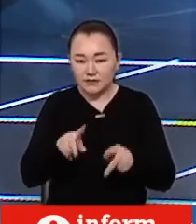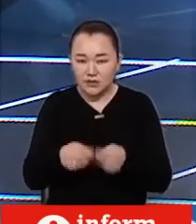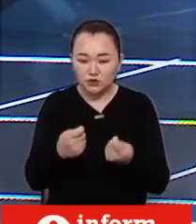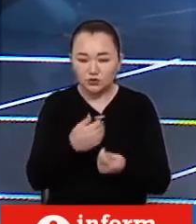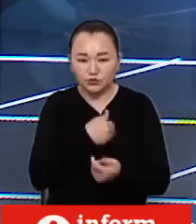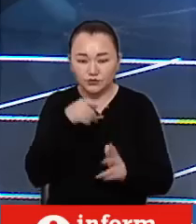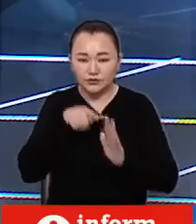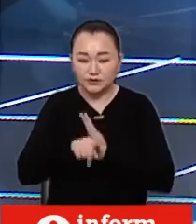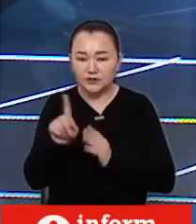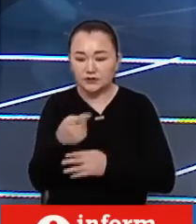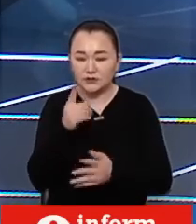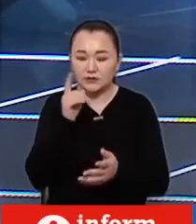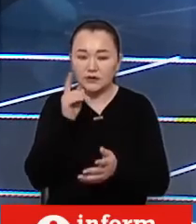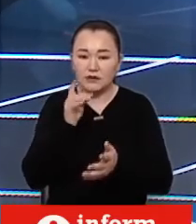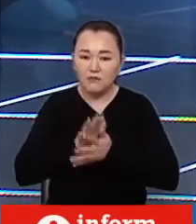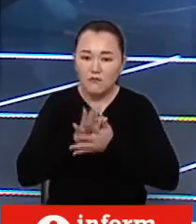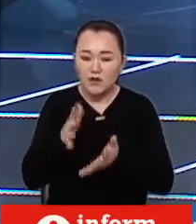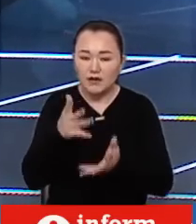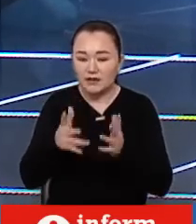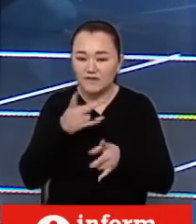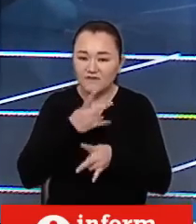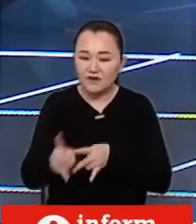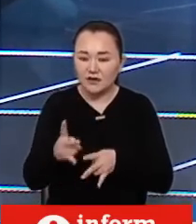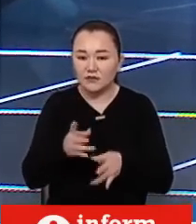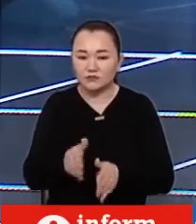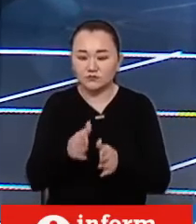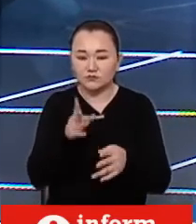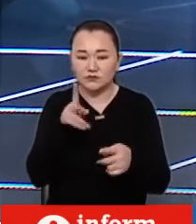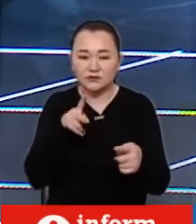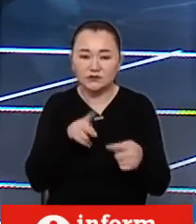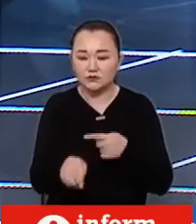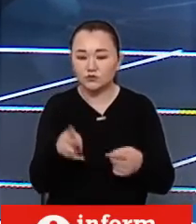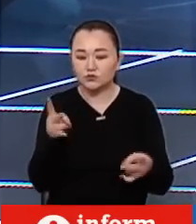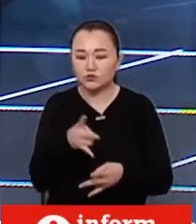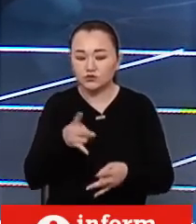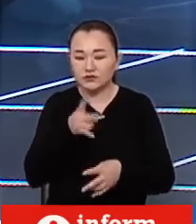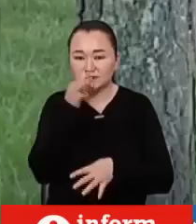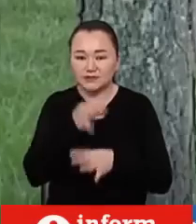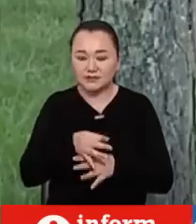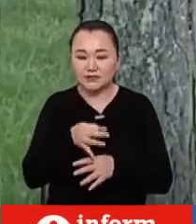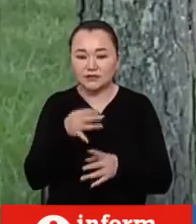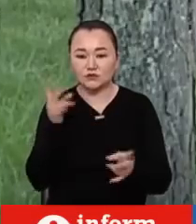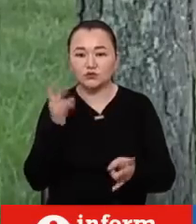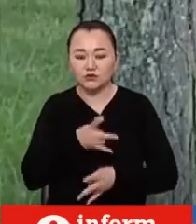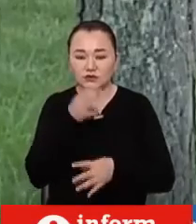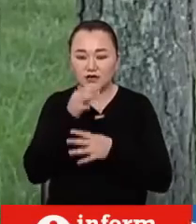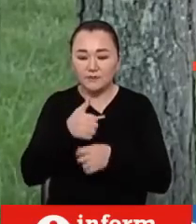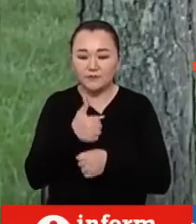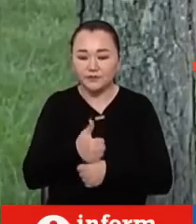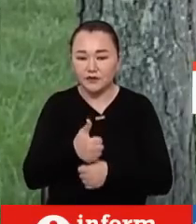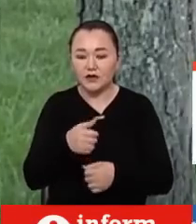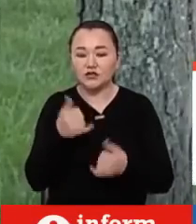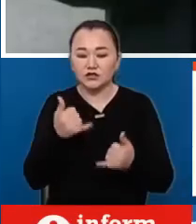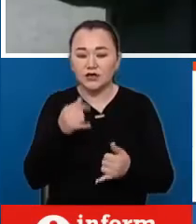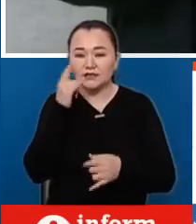ел бірлігіне сызат түсіретін кез келген арандатушылықтың жолын кесу қажет дейді мемлекет басшысы. Қазақстан Халқы Ассамблеясының бұл